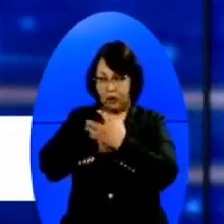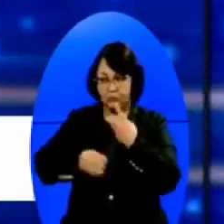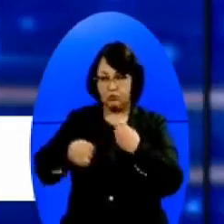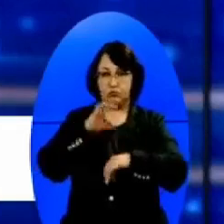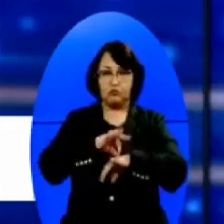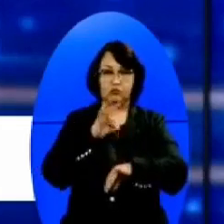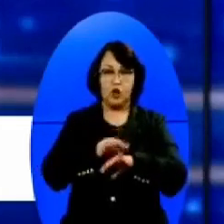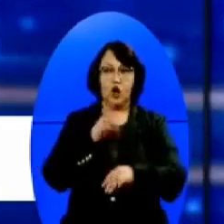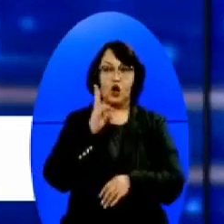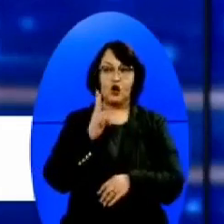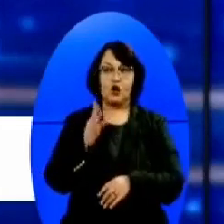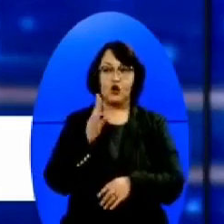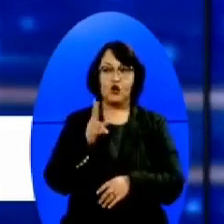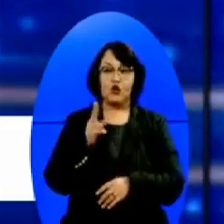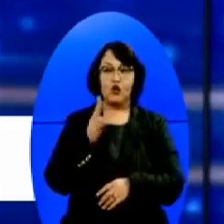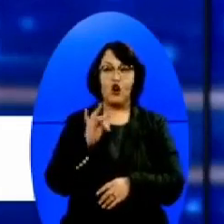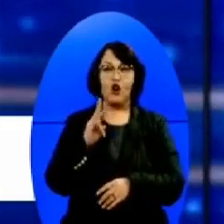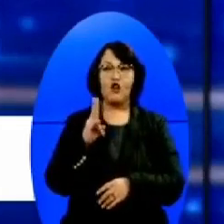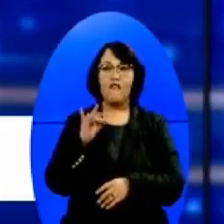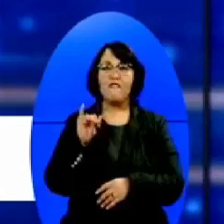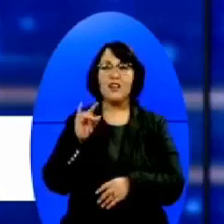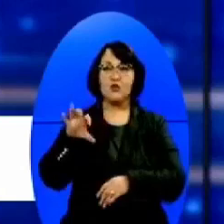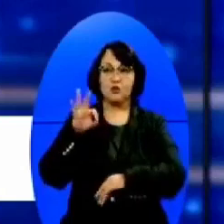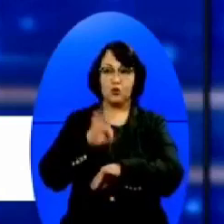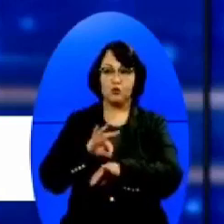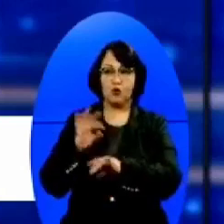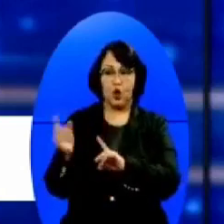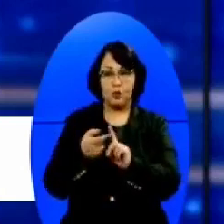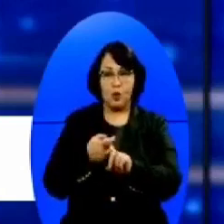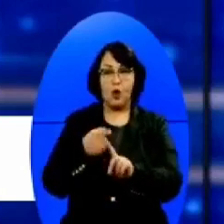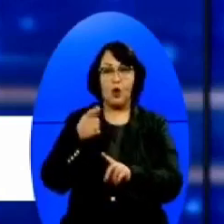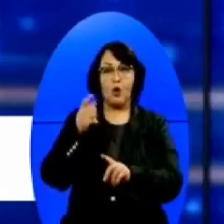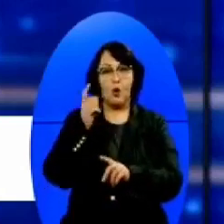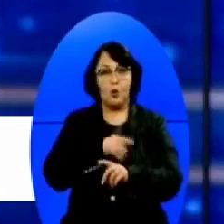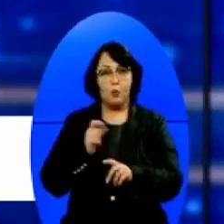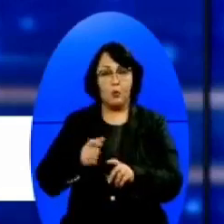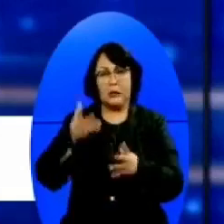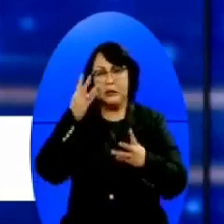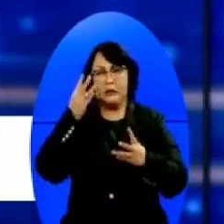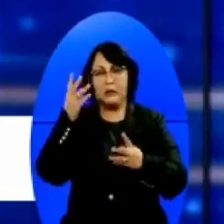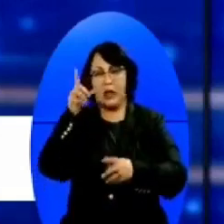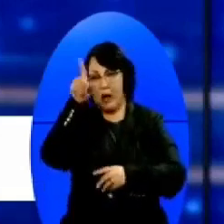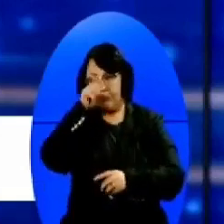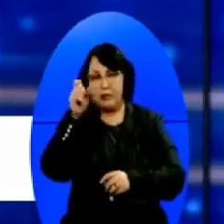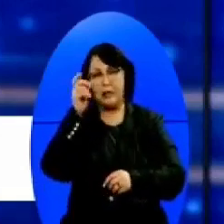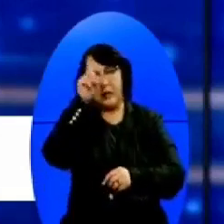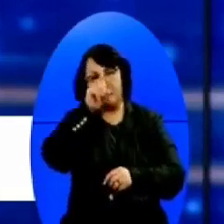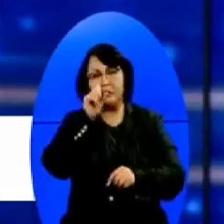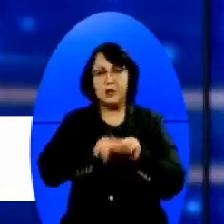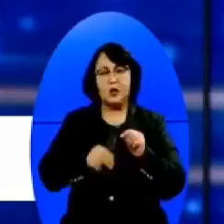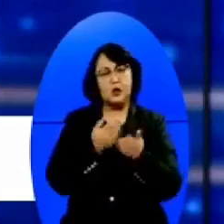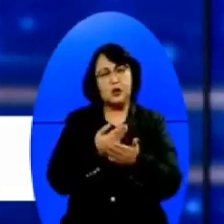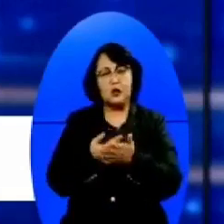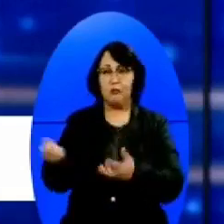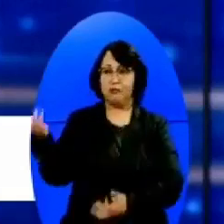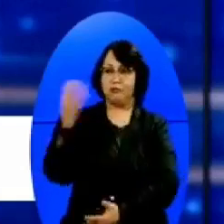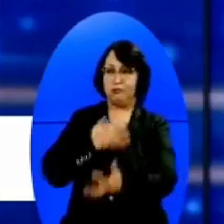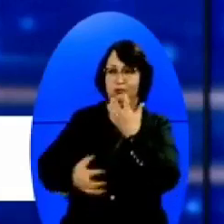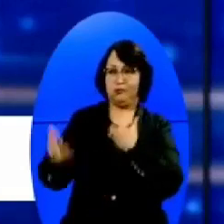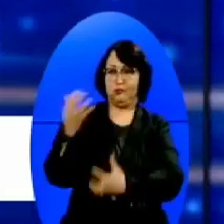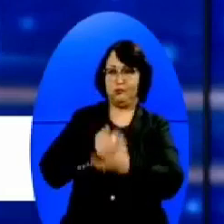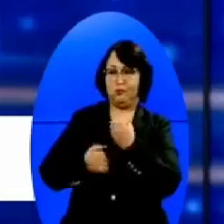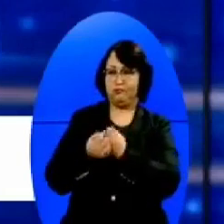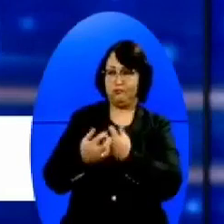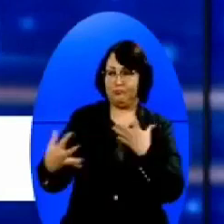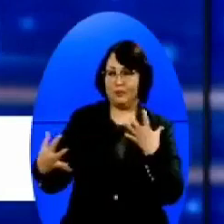халдвартай хамаатай ер нь хүмүүсийн одоо эмнэлэг танд хандлага бол бас нэмэгдсэнтэй бас энэ холбоотой нэг үзүүлэлт хоёр дахь хамааралтай.